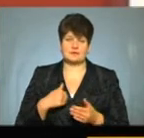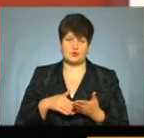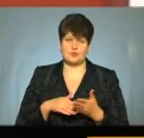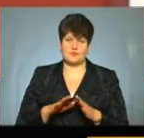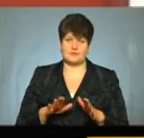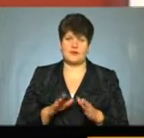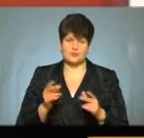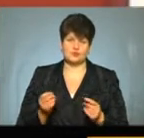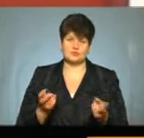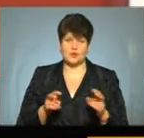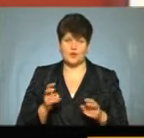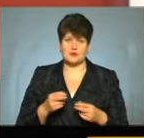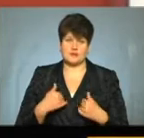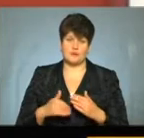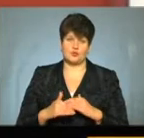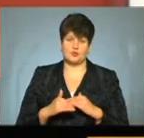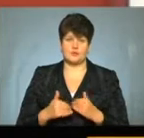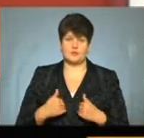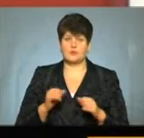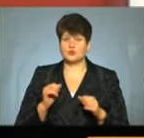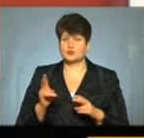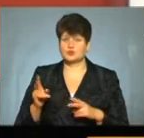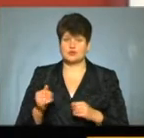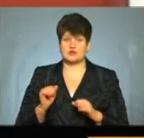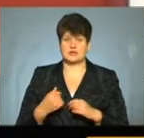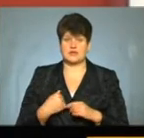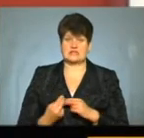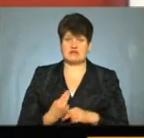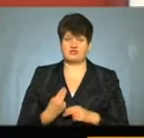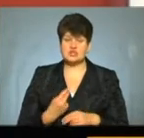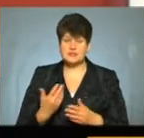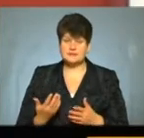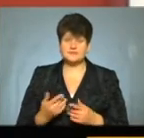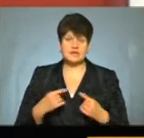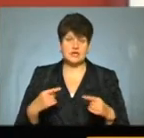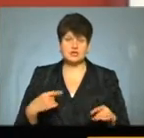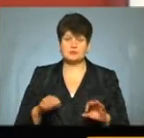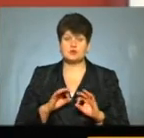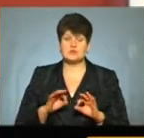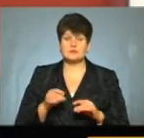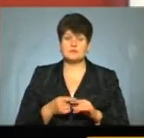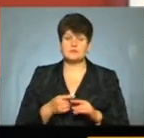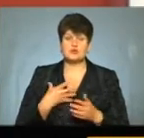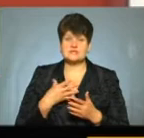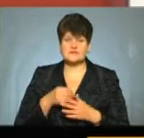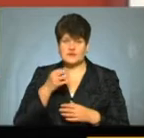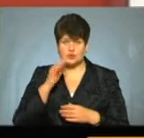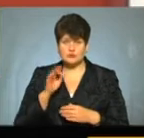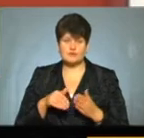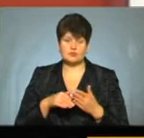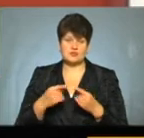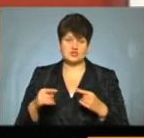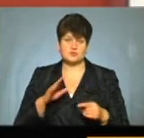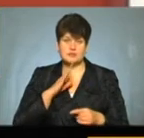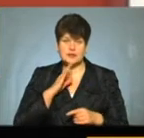Нехай долучаються до нас і нам допомагають. Може, деякі жінки можуть нас навчити і іншим розказати про свій досвід і допомогти іншим жінкам. А